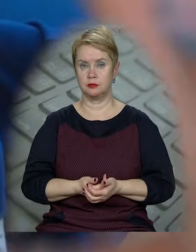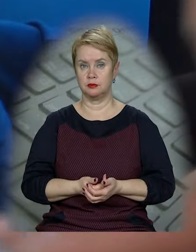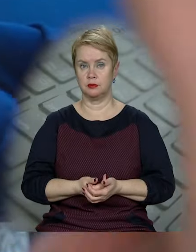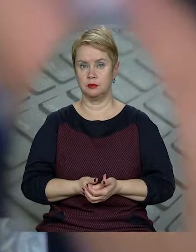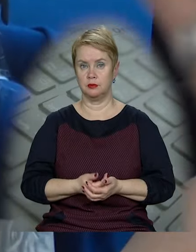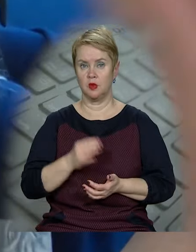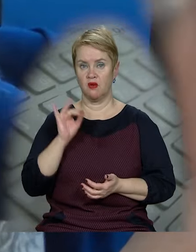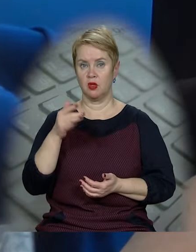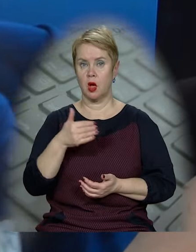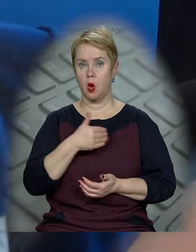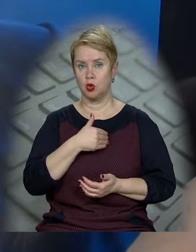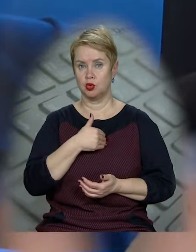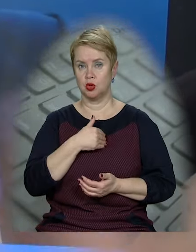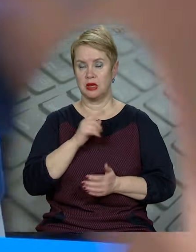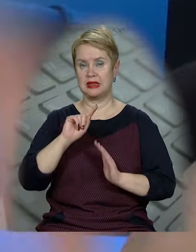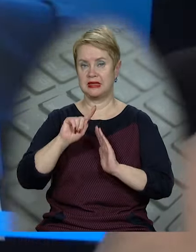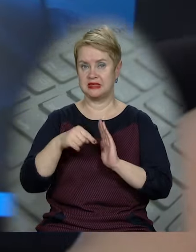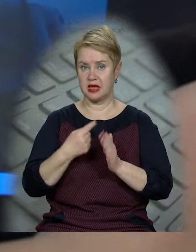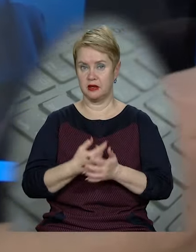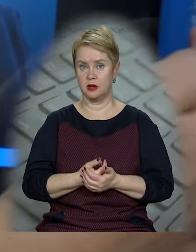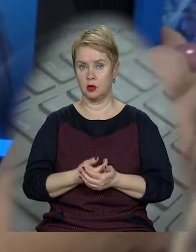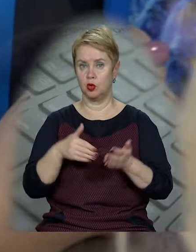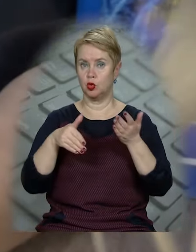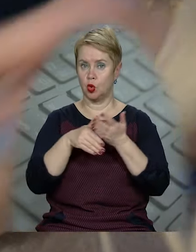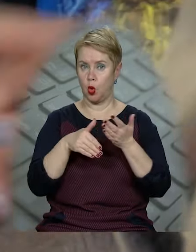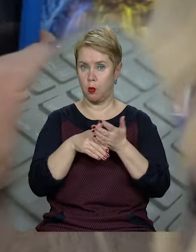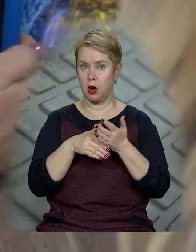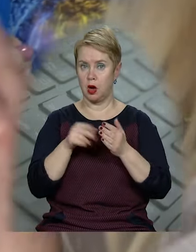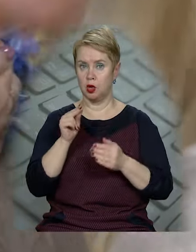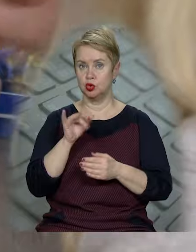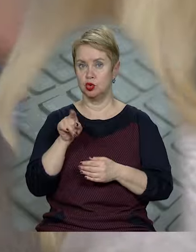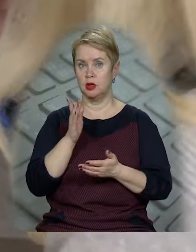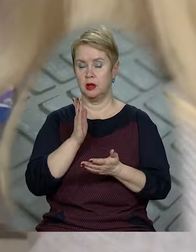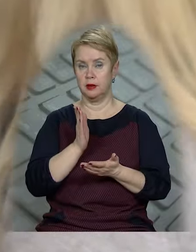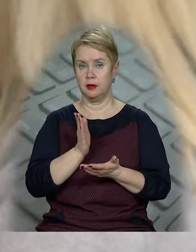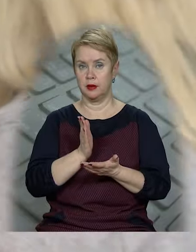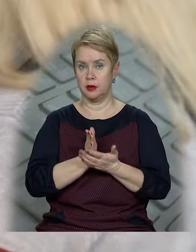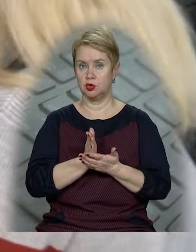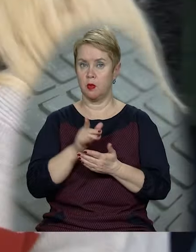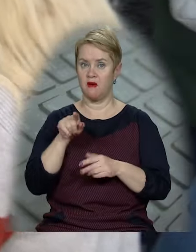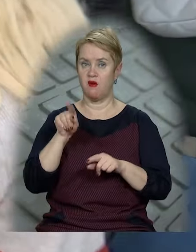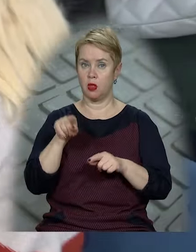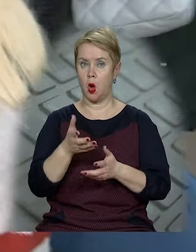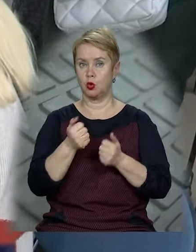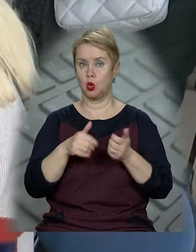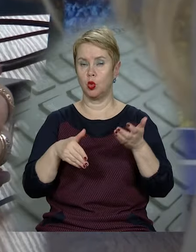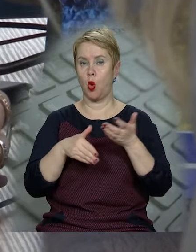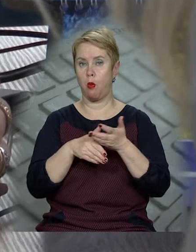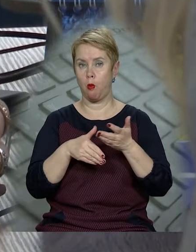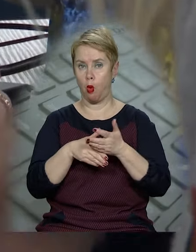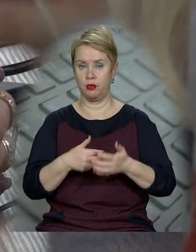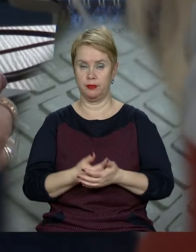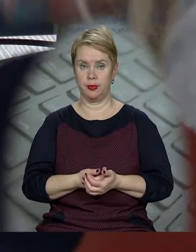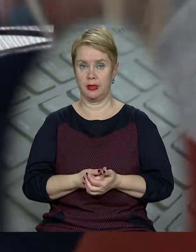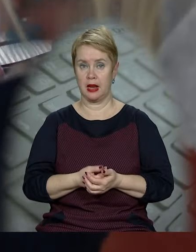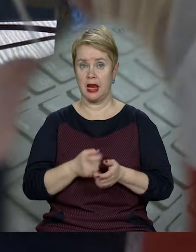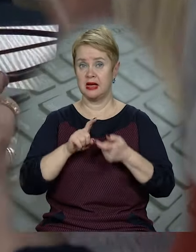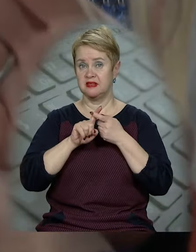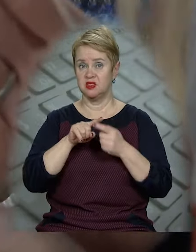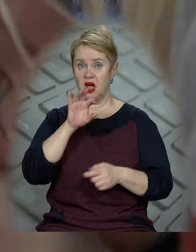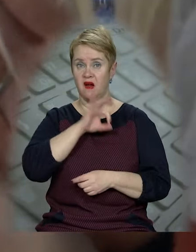камінь. І вона хоче дізнатись, допомога чи їм, чи мають вони отримувати допомогу. Для